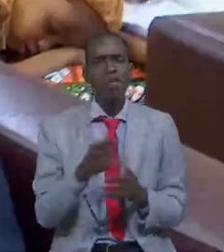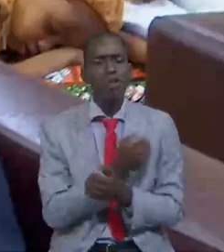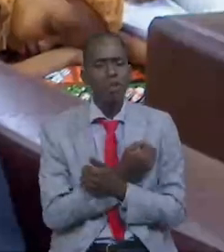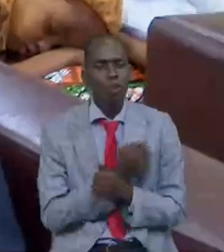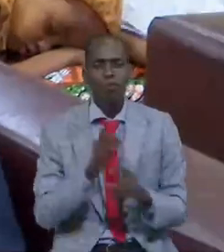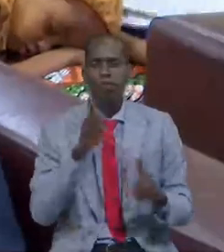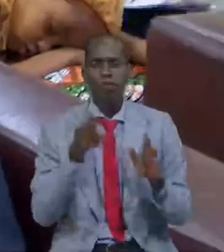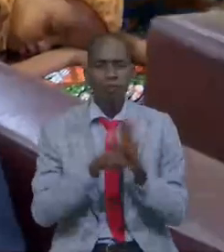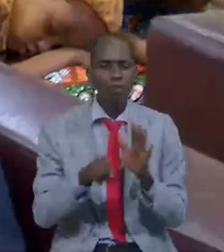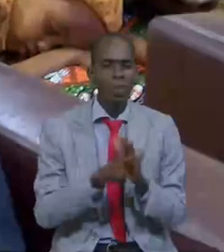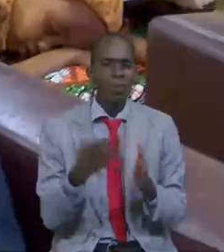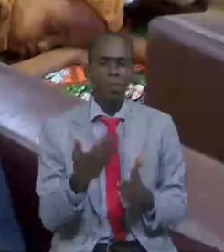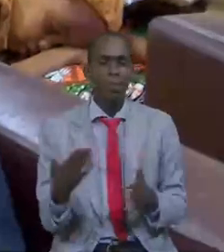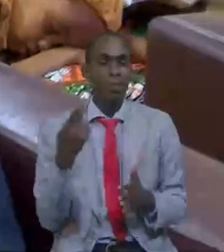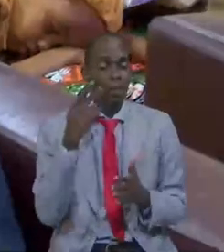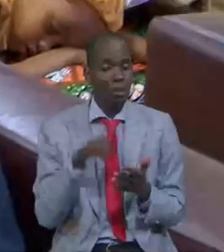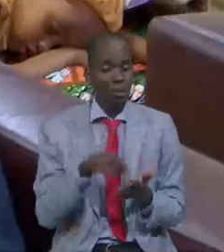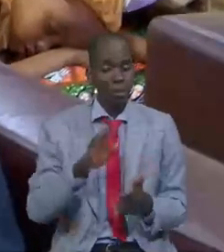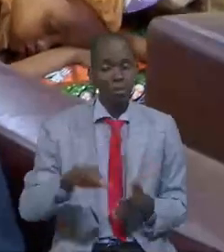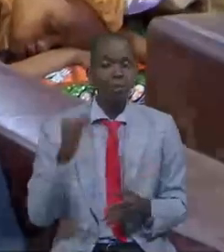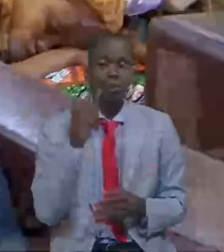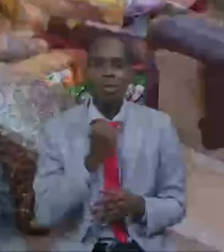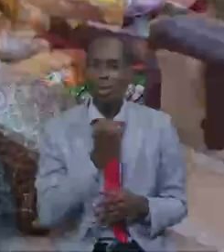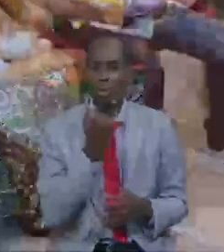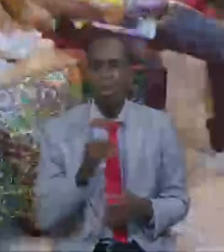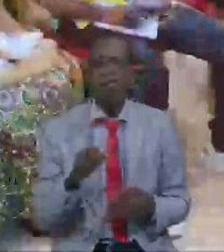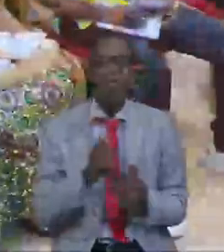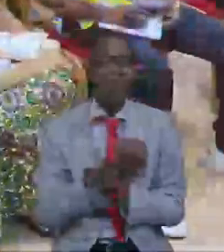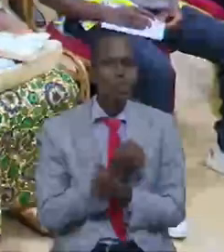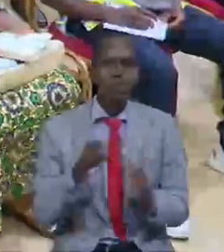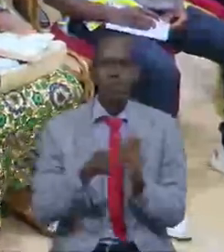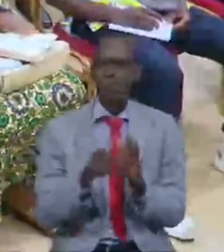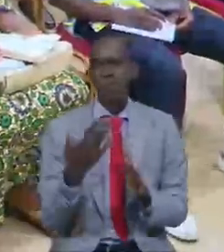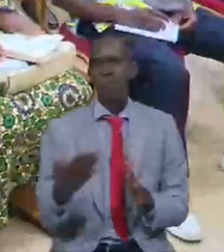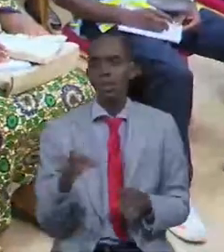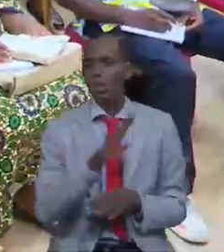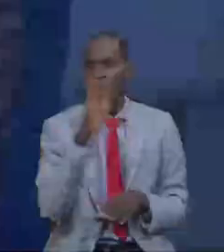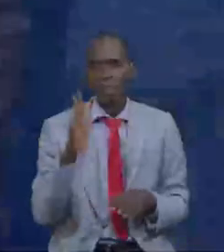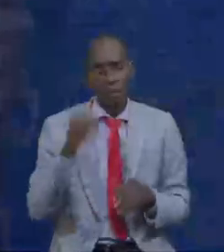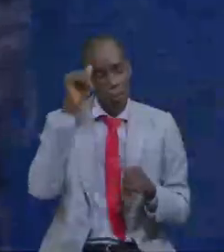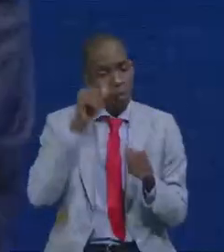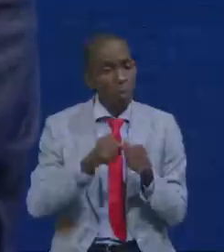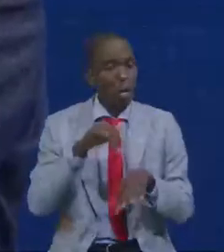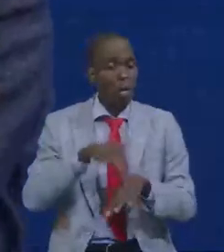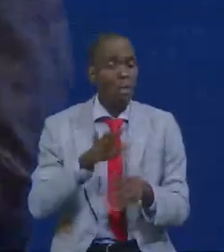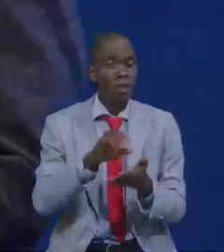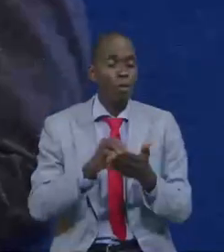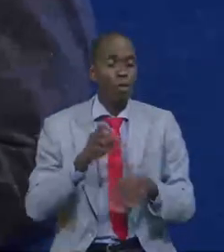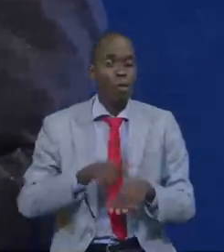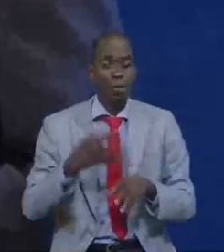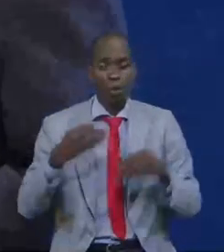mort. Ils ne sont jamais souvenus en ce moment du découragement que Dieu les